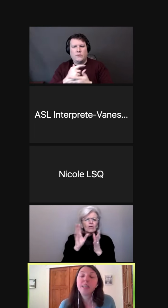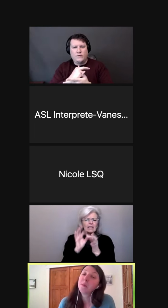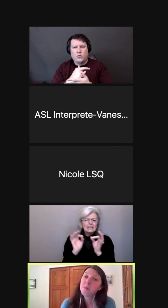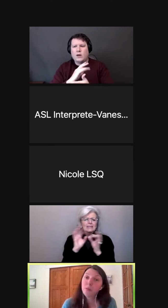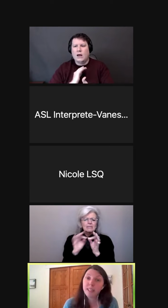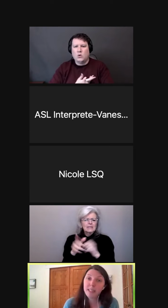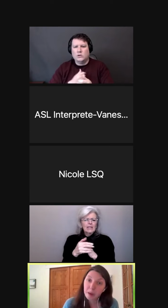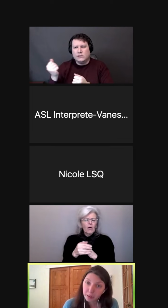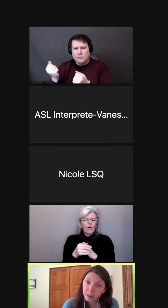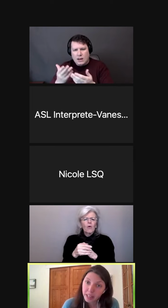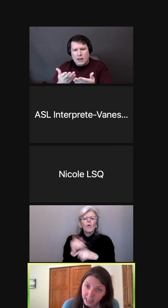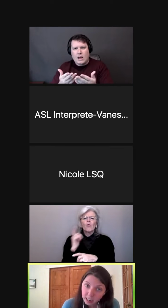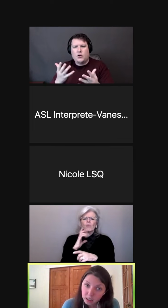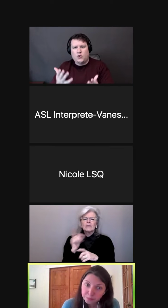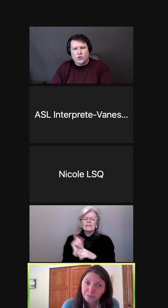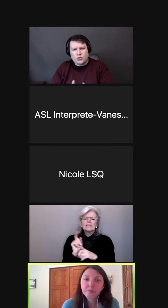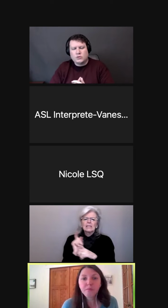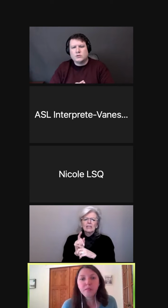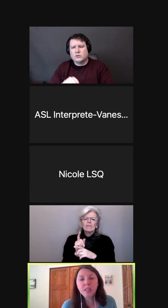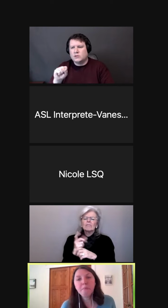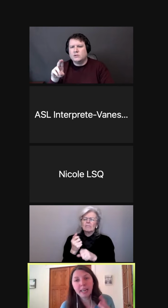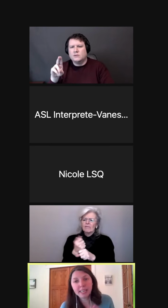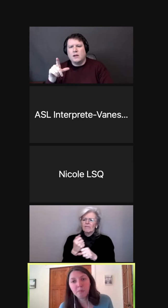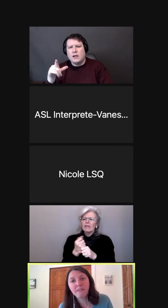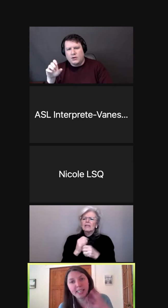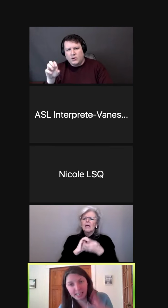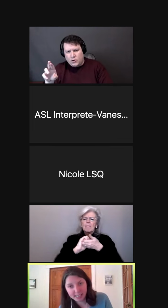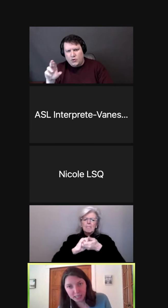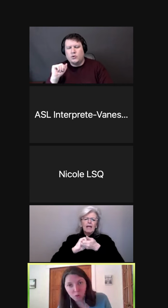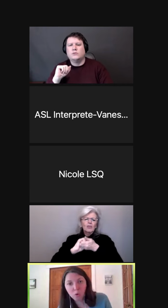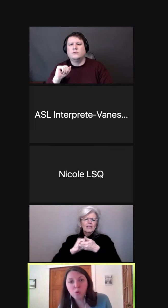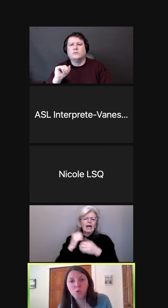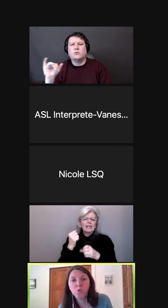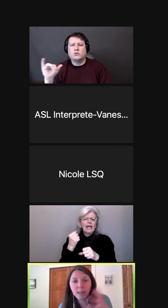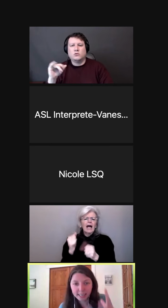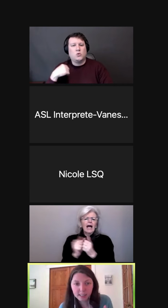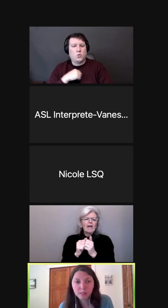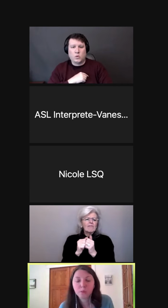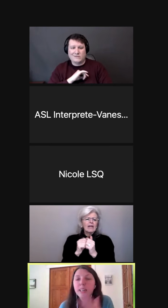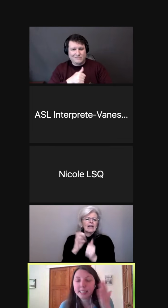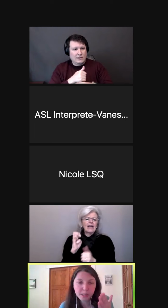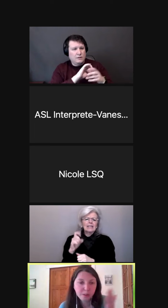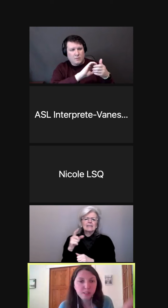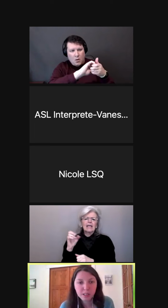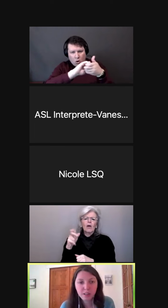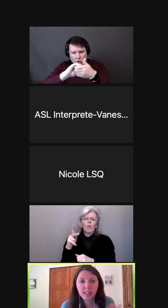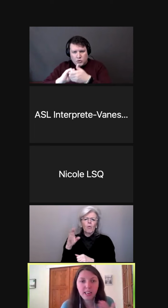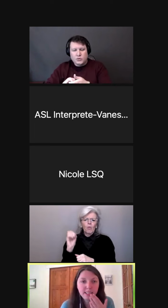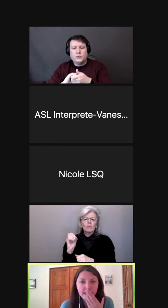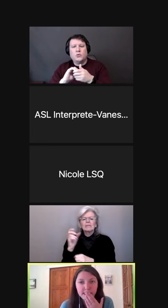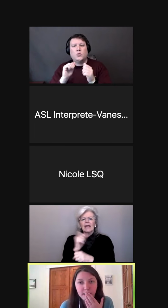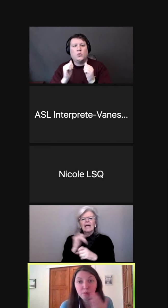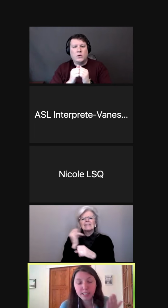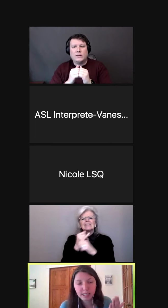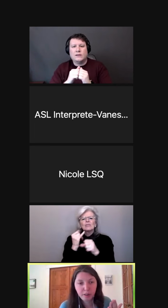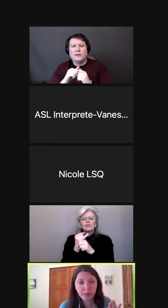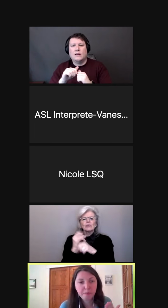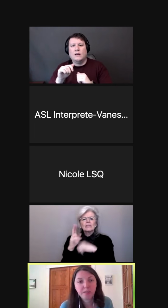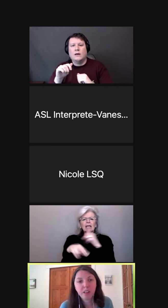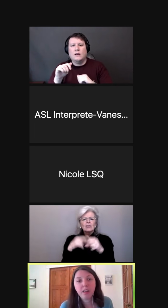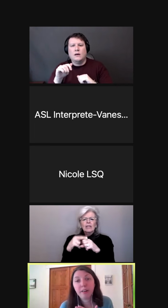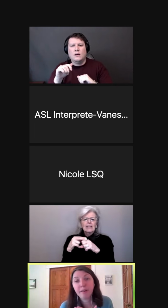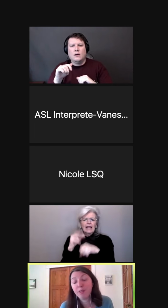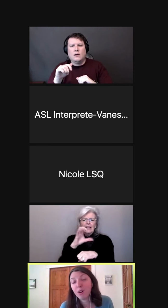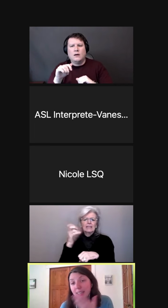Il y a également monté des partenariats, par exemple avec le CECO ou l'INCA, donc l'Institut national canadien pour les